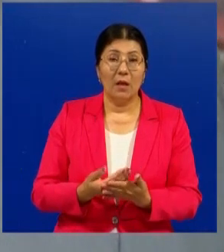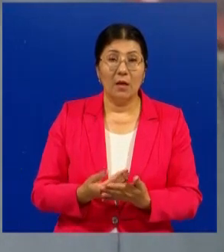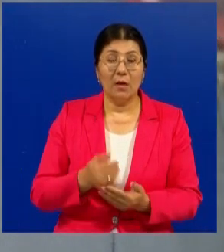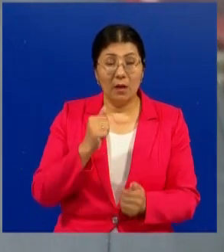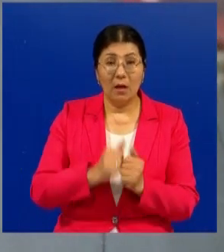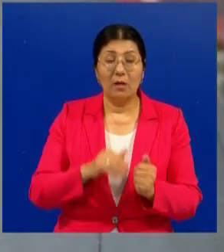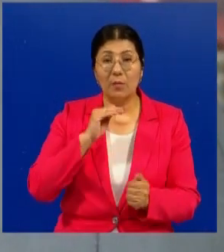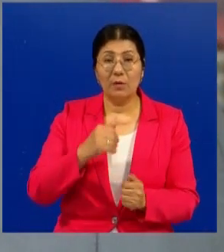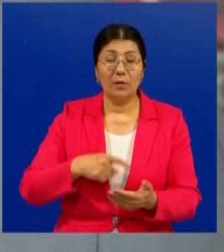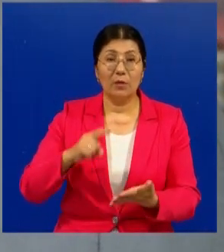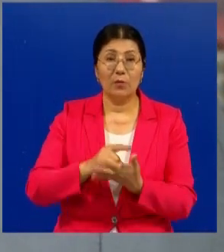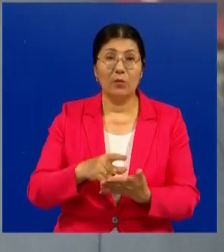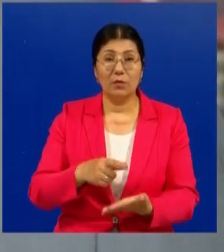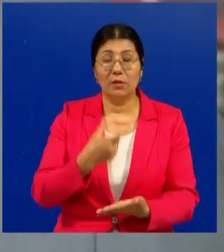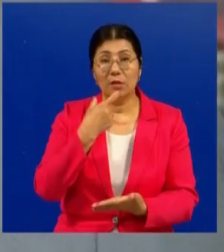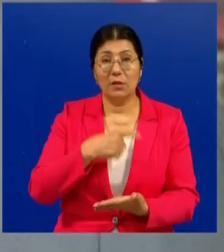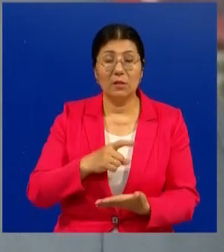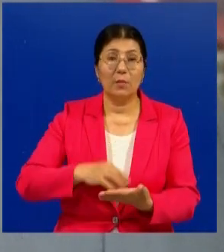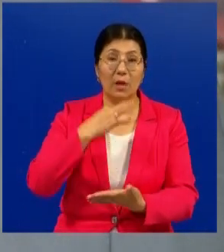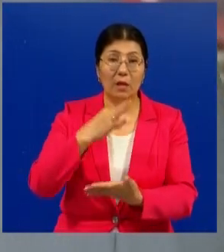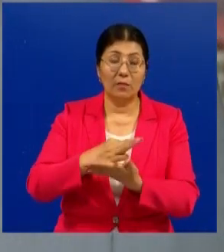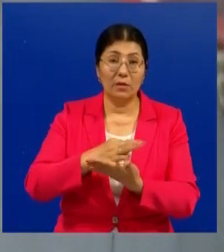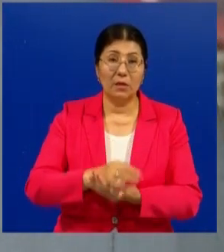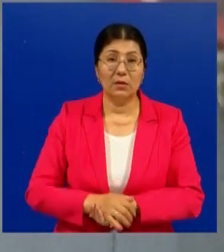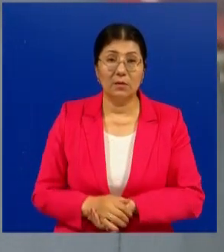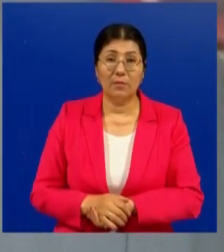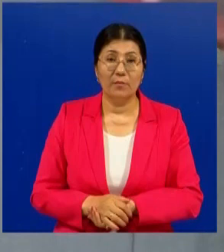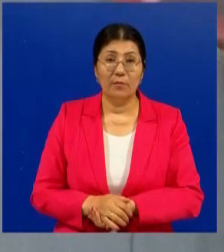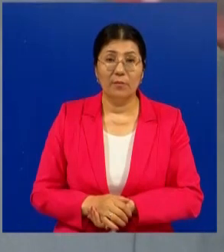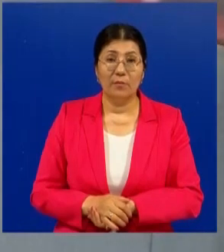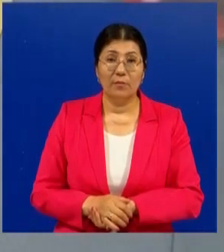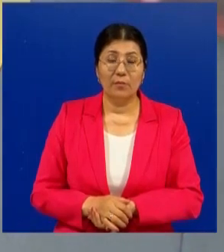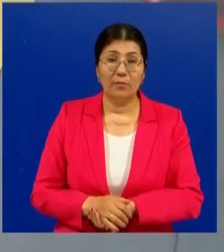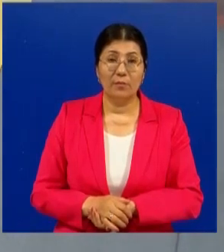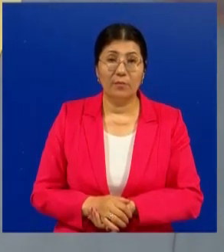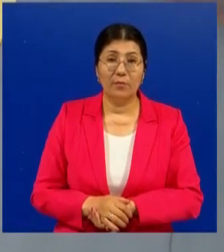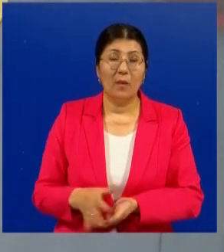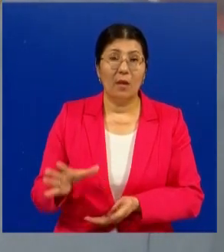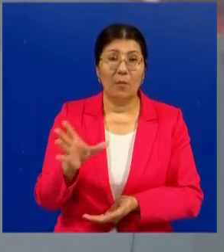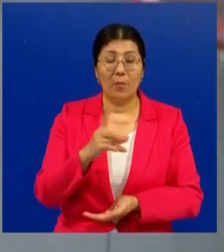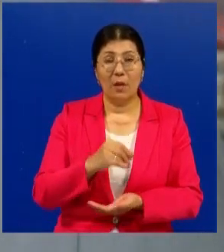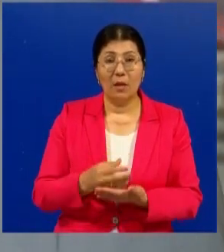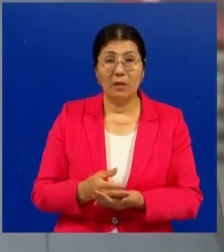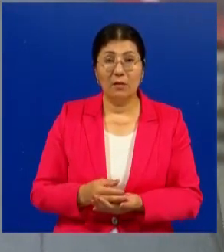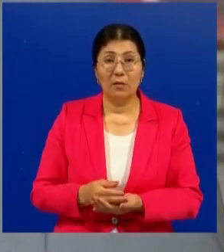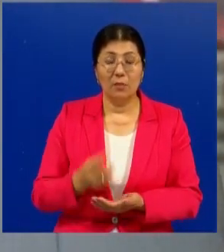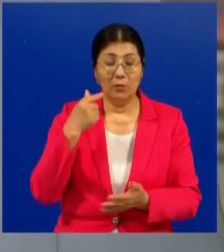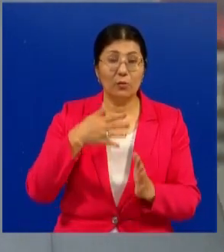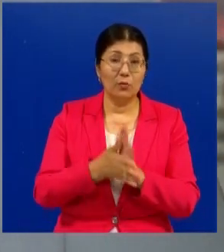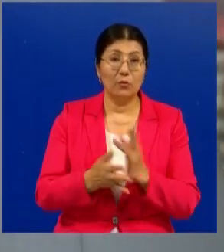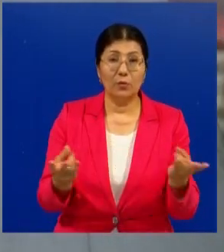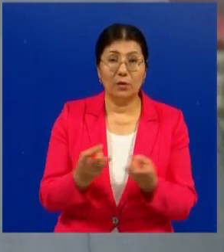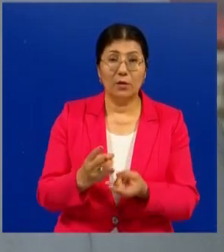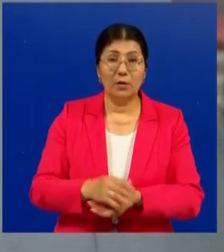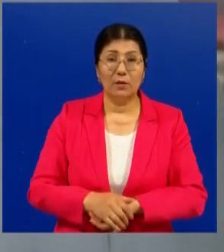biz birinci özümüzün kursanttarımızdan, studentlerimizden janıñdı tazalap al. Senin de yening bar, senin de äke şeşeng bar, sende de balagat neşe türlü qiyın jağdaylar bar. Onun